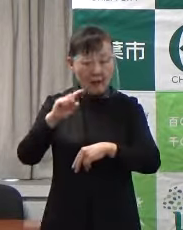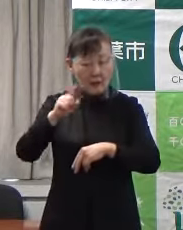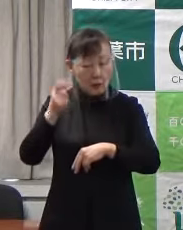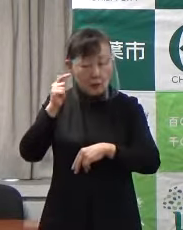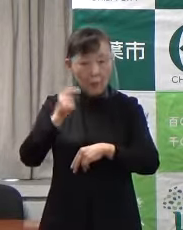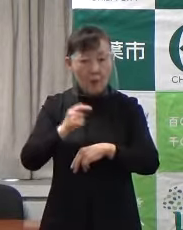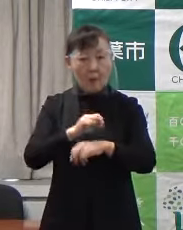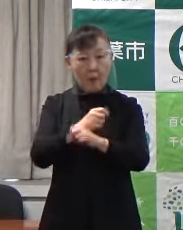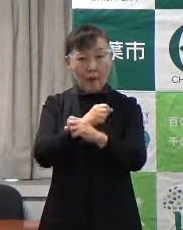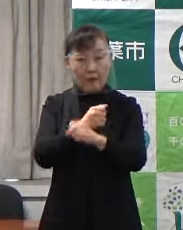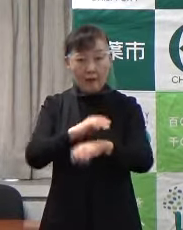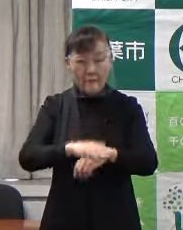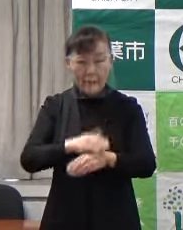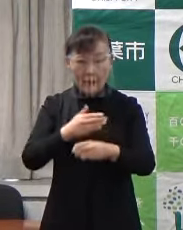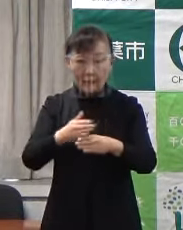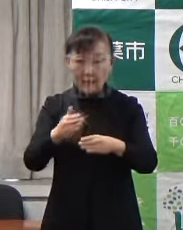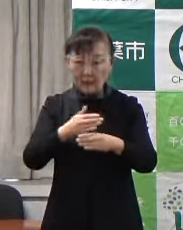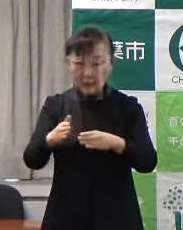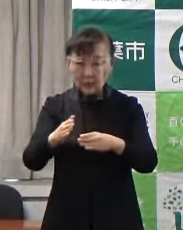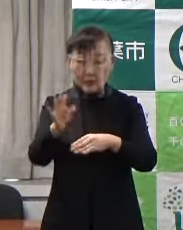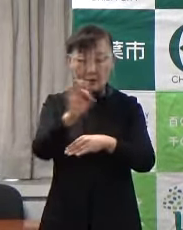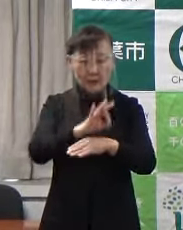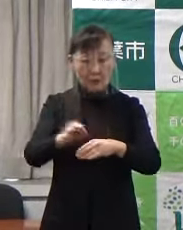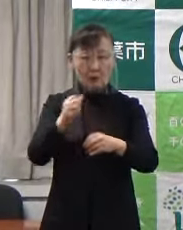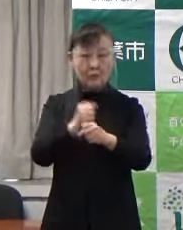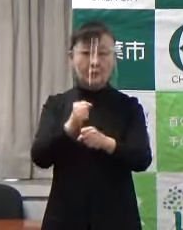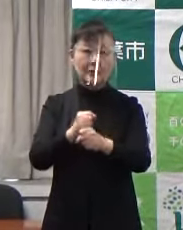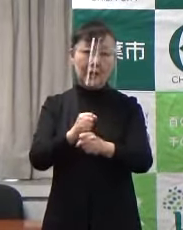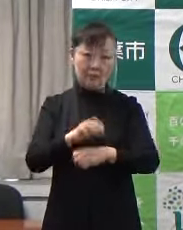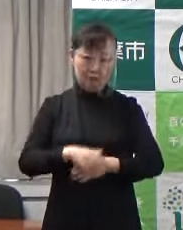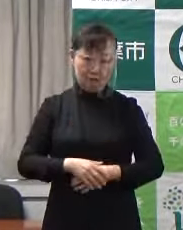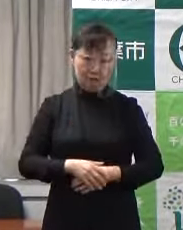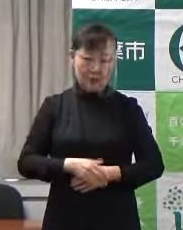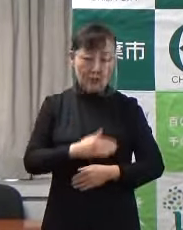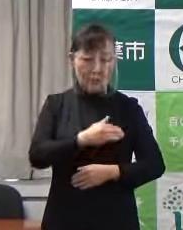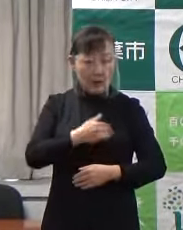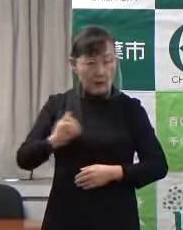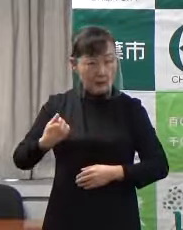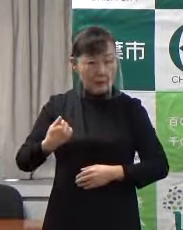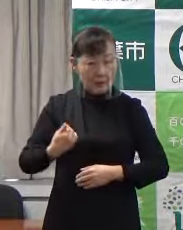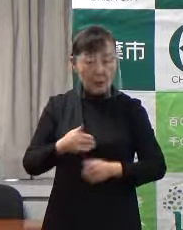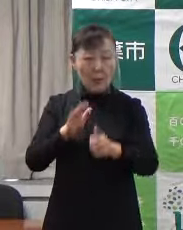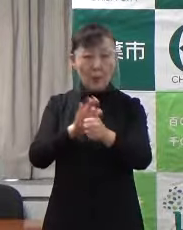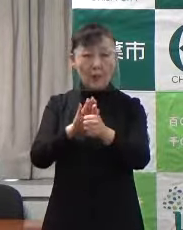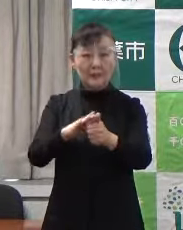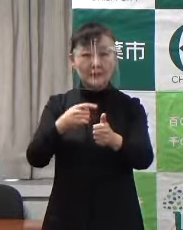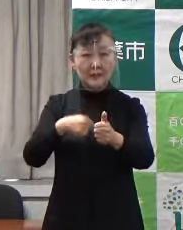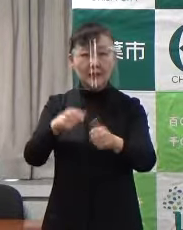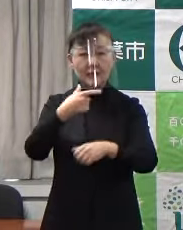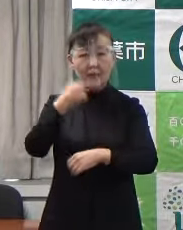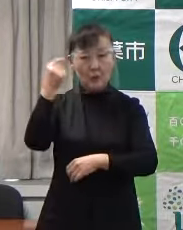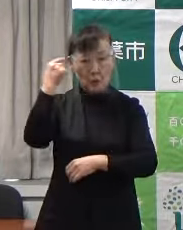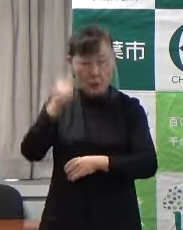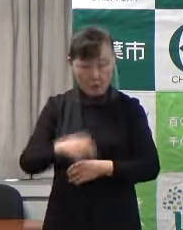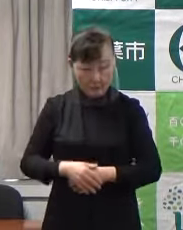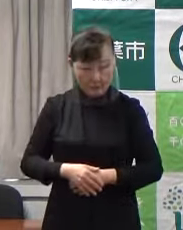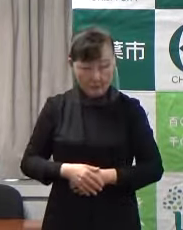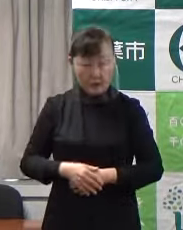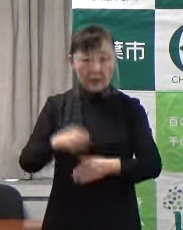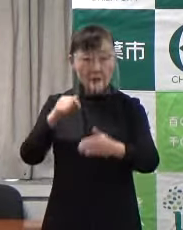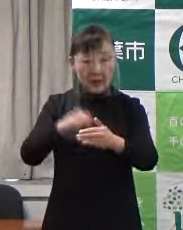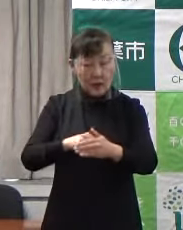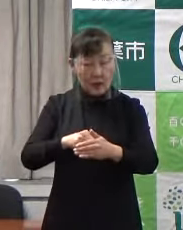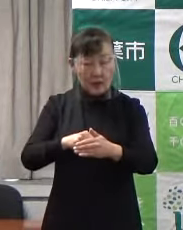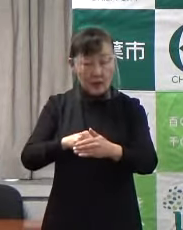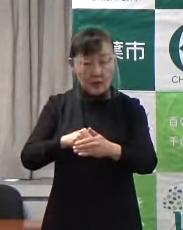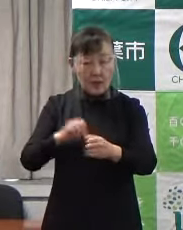ですね、そうしたサービスや新商品作っていらっしゃるので、我々としてもしっかりと応援をしていきたいと思いますし、その中から新型コロナ